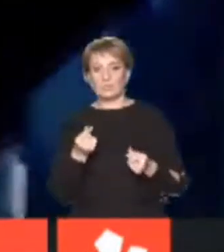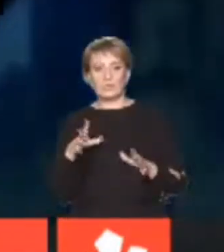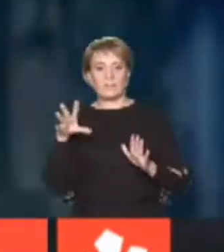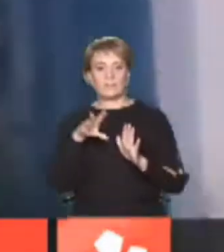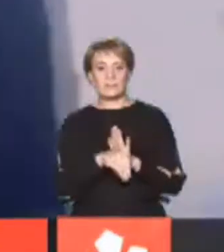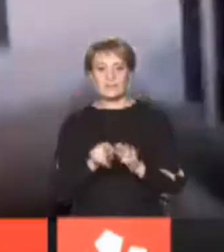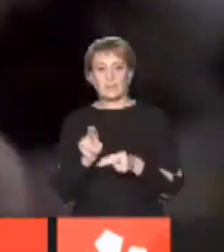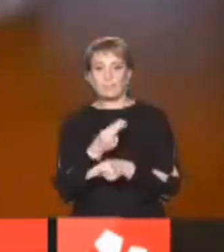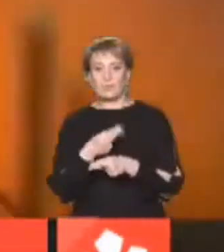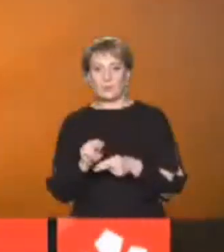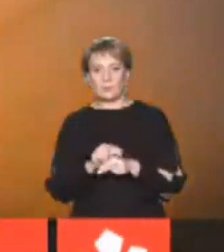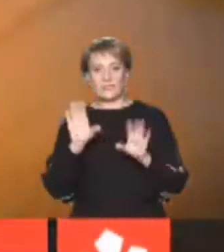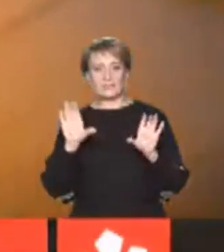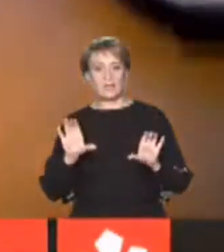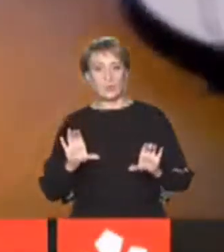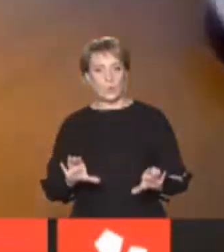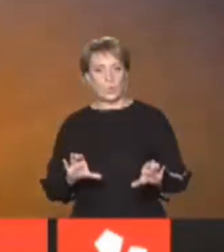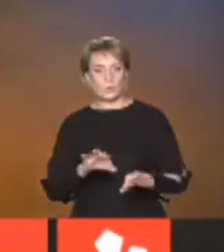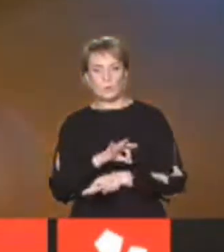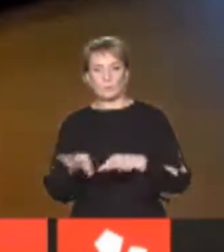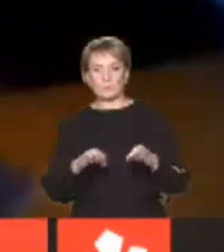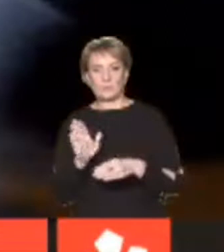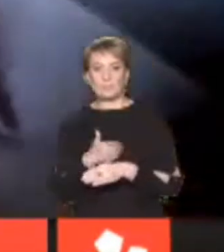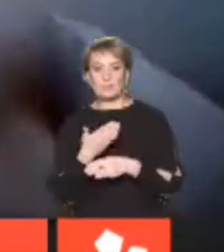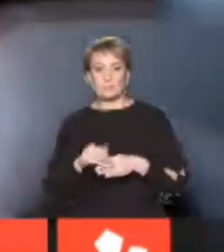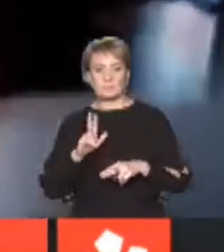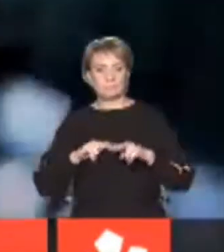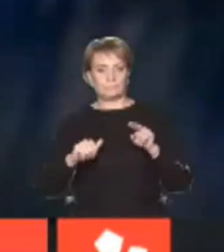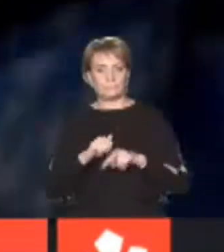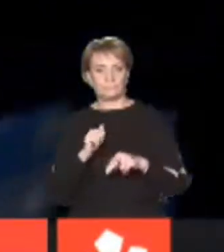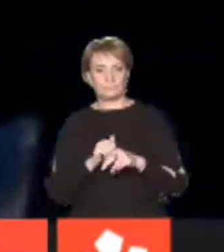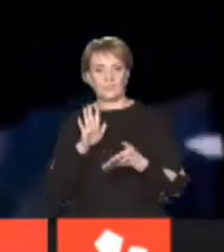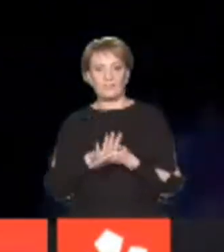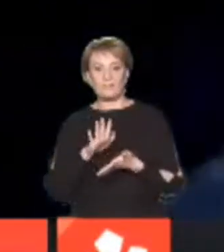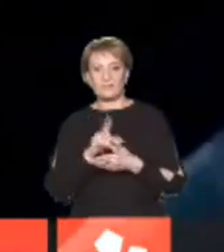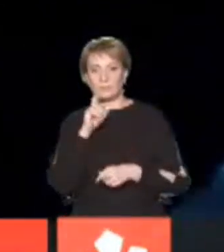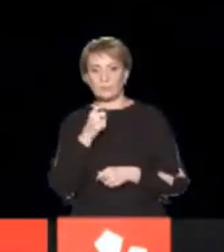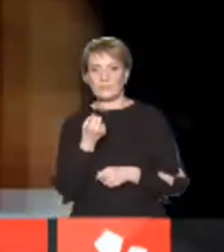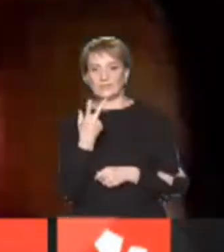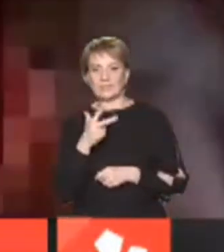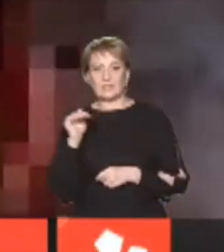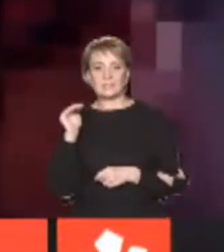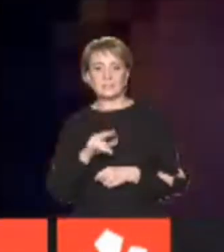потрібні правки в законопроєкт, пов'язаний з переробкою побутових відходів. 13 тисяч доларів